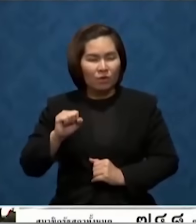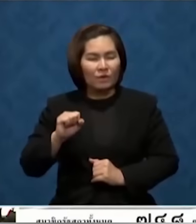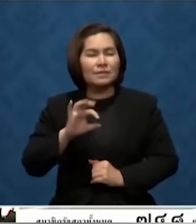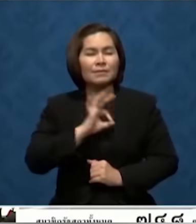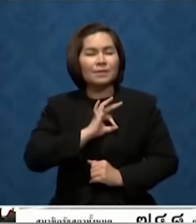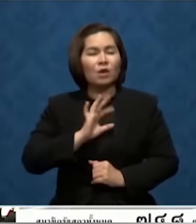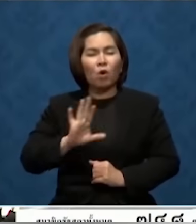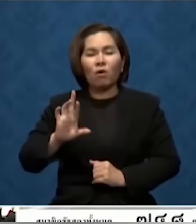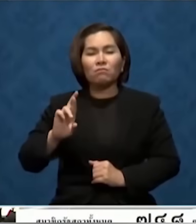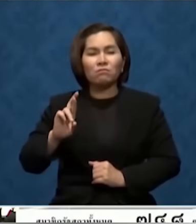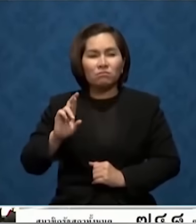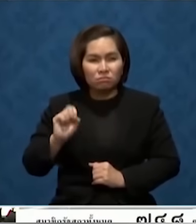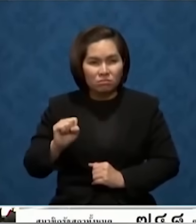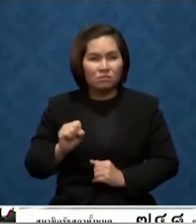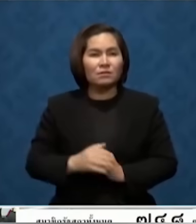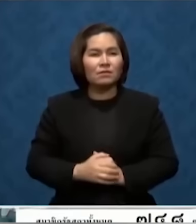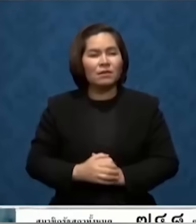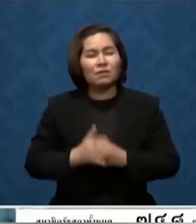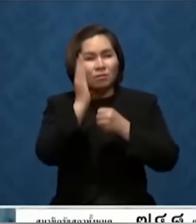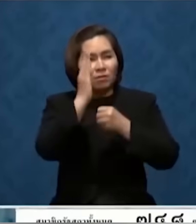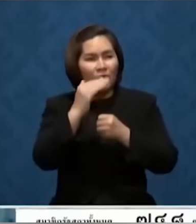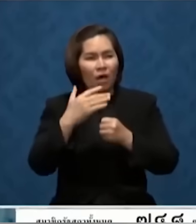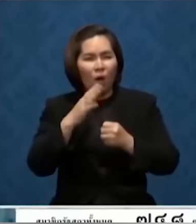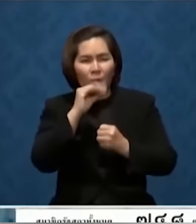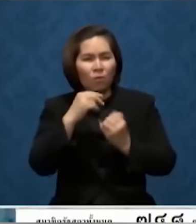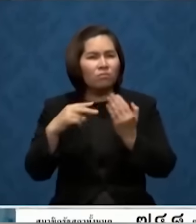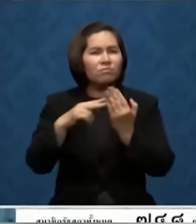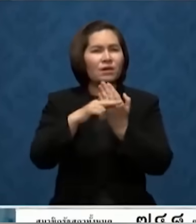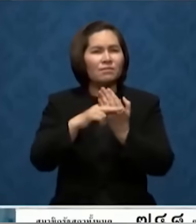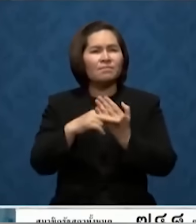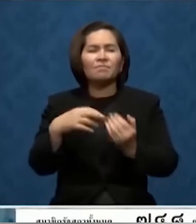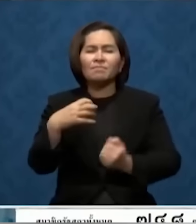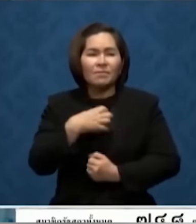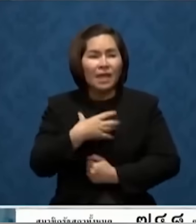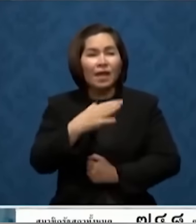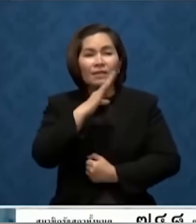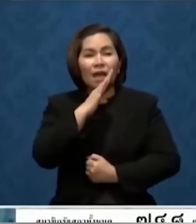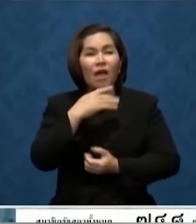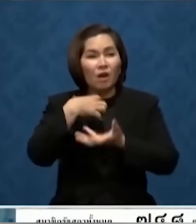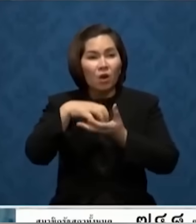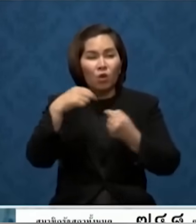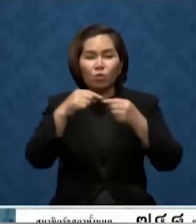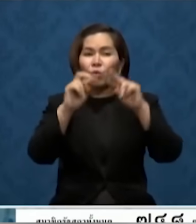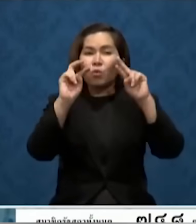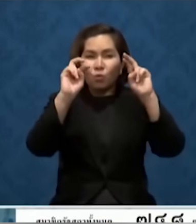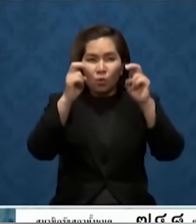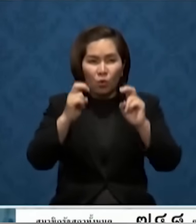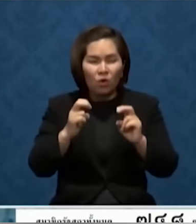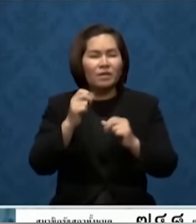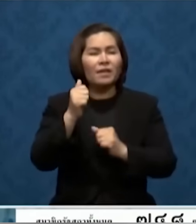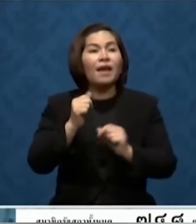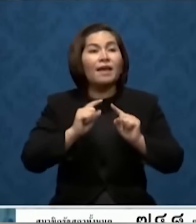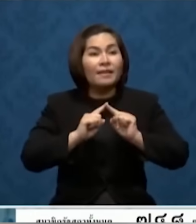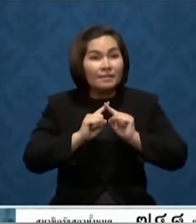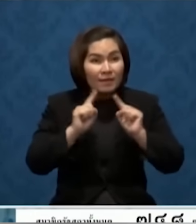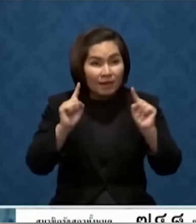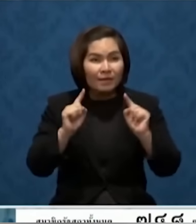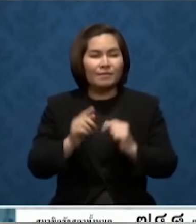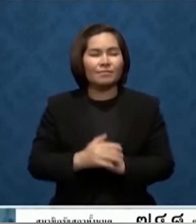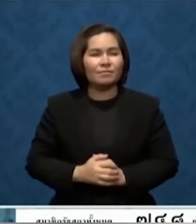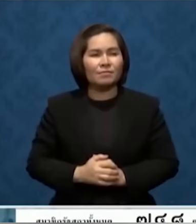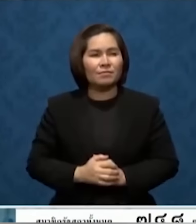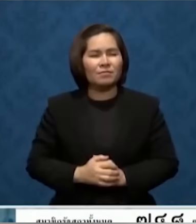ากขัดท่านที่กำลังอภิปรายครับถ้าเกิดอภิปรายอยู่ในร่องในรอยอยู่ในประเด็นแต่อยู่ดีๆนะครับก็ม